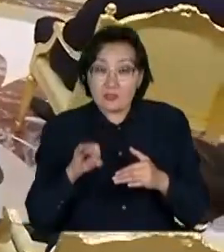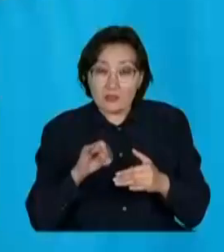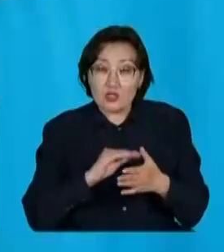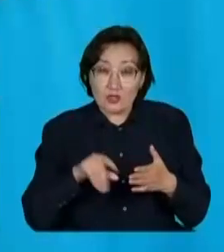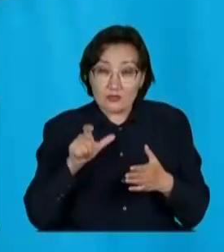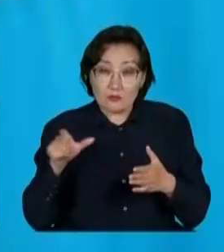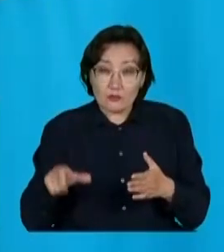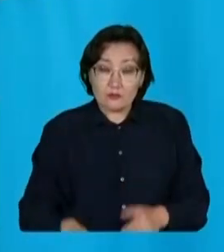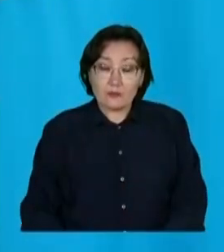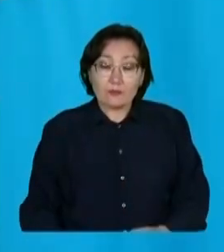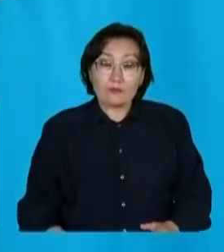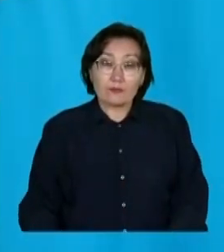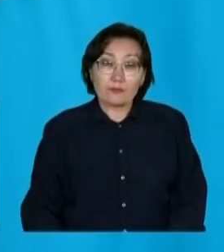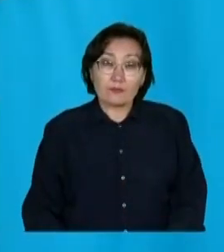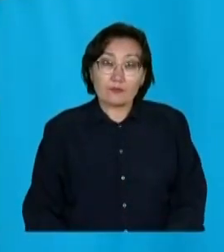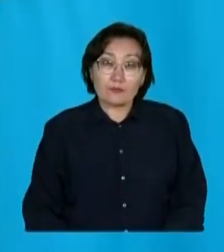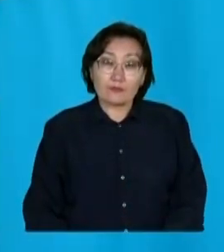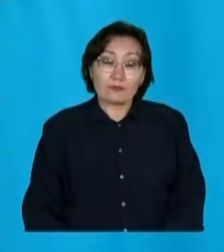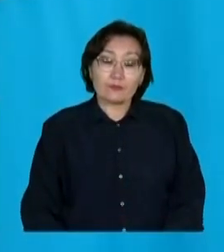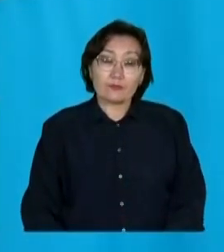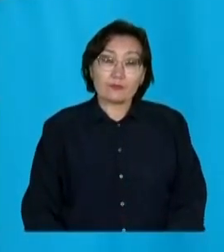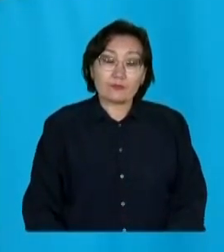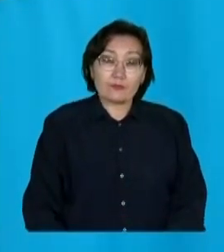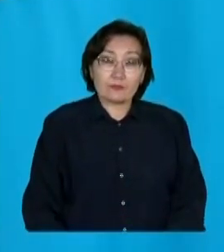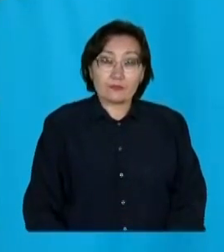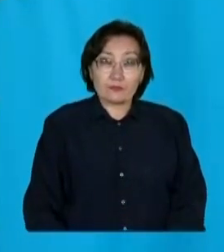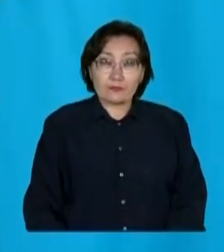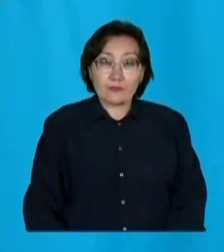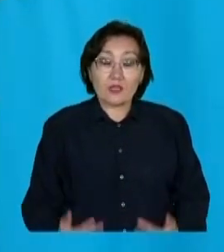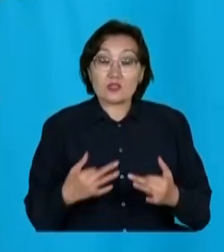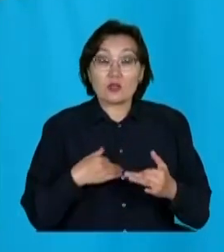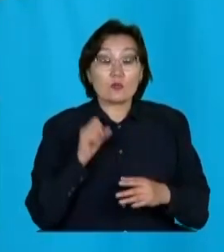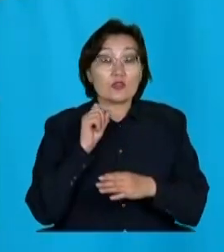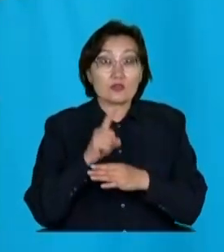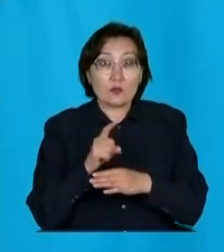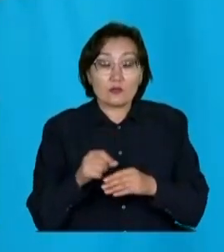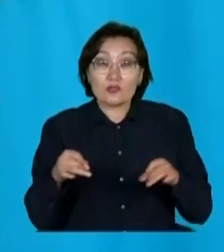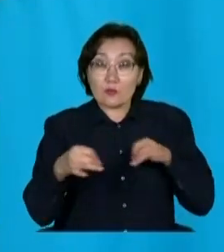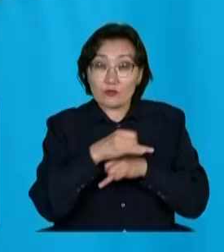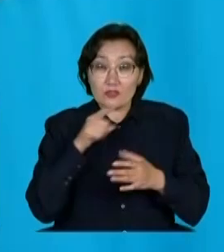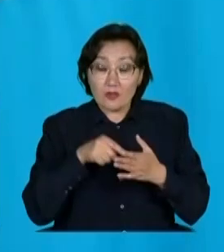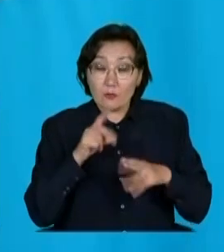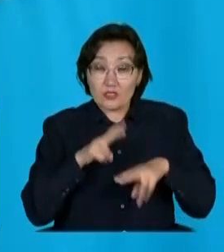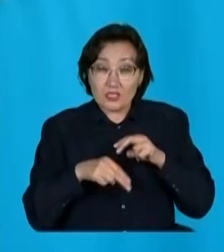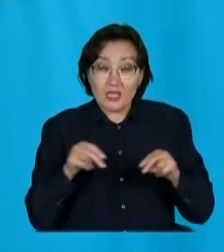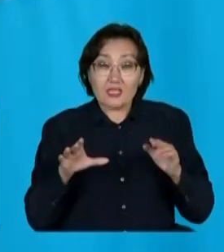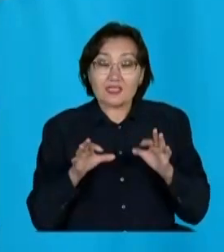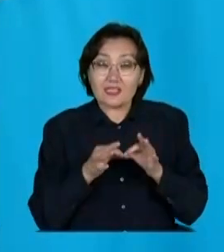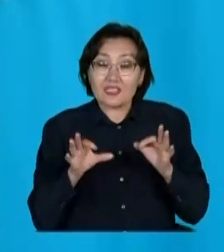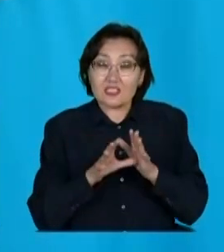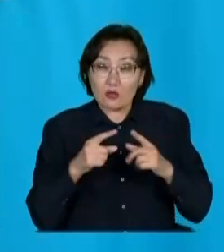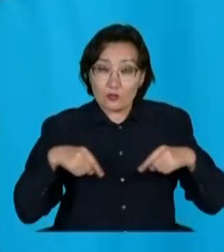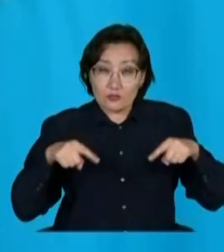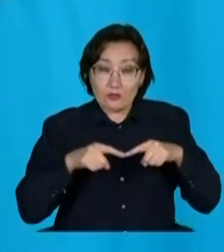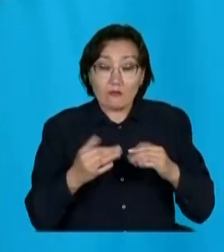информации. Атом, электростанция, салу, мәселесін пысықтау туралы. Я поручил проработать вопрос строительства атомной электростанции.